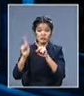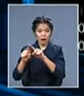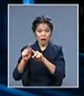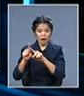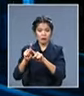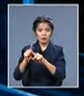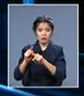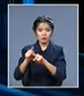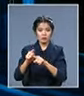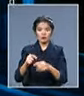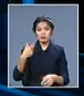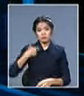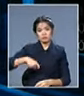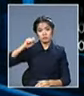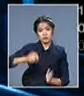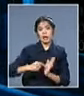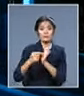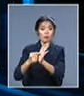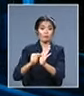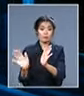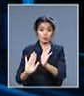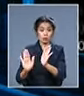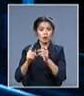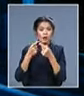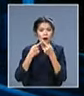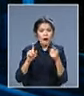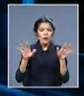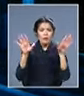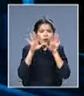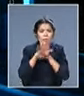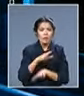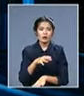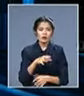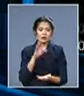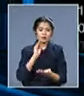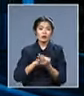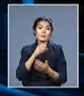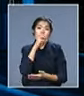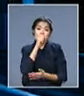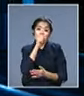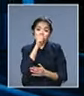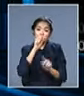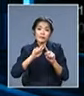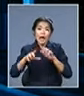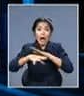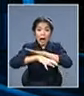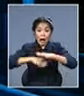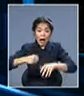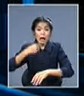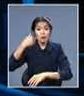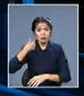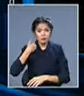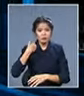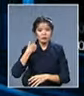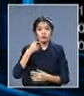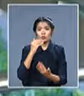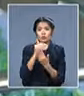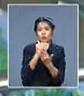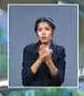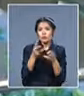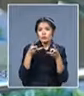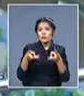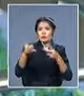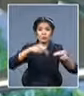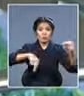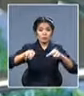องมีหมายศาลค่ะและเกรงกันว่าจะเป็นการล้วงข้อมูลดักรับโดยไม่มีขอบเขตและไม่มีกลไกตรวจสอบซึ่งในส่วนนี้ท่านรั